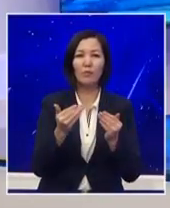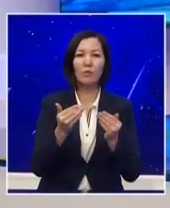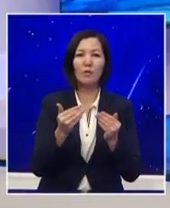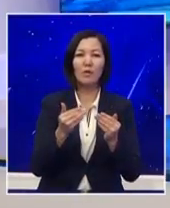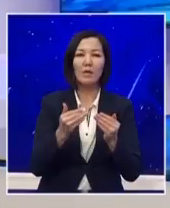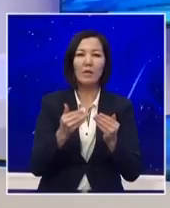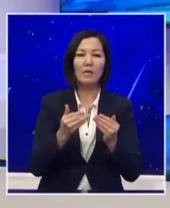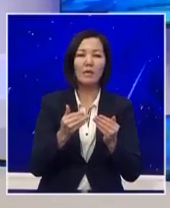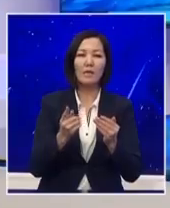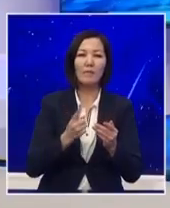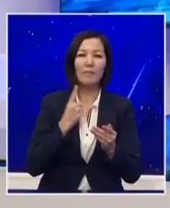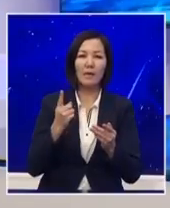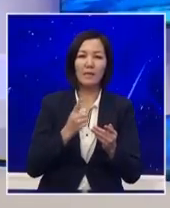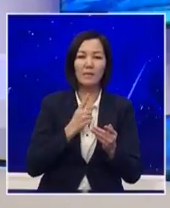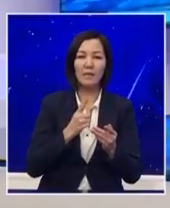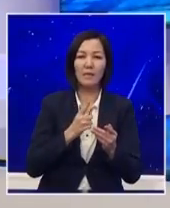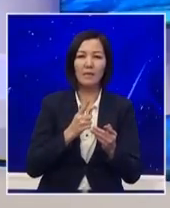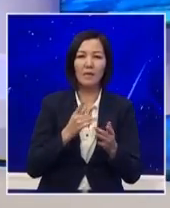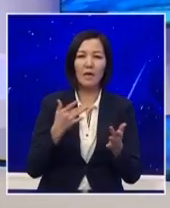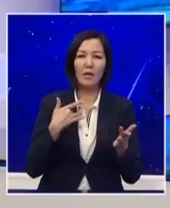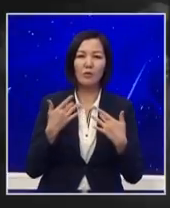кәсіби ұстаханасына айналды.